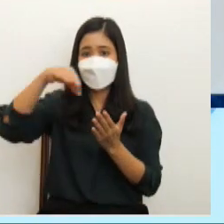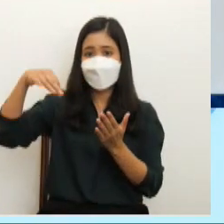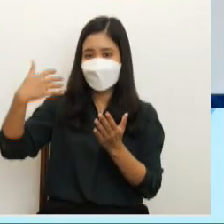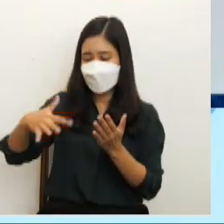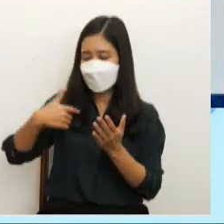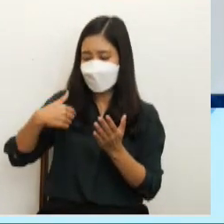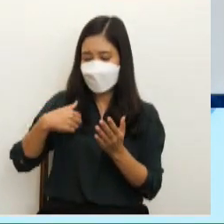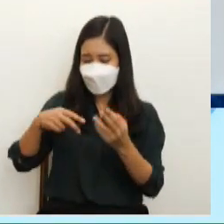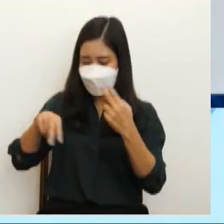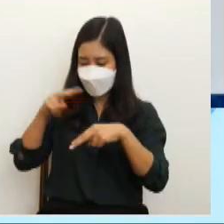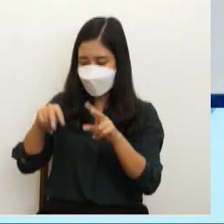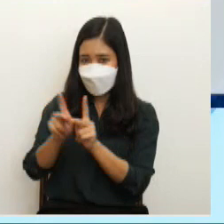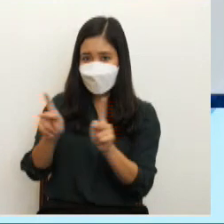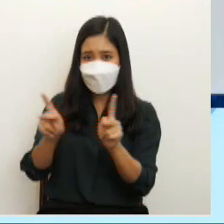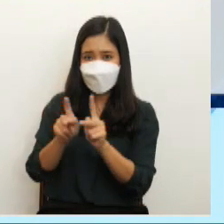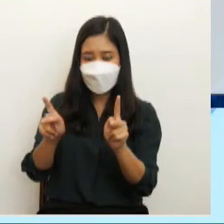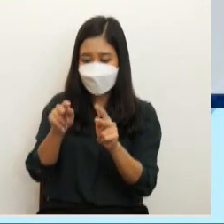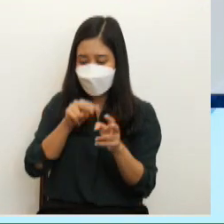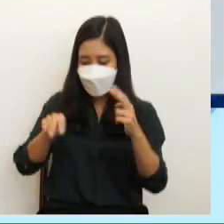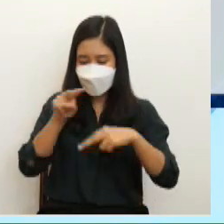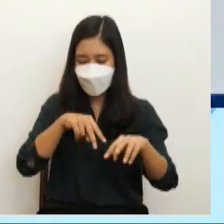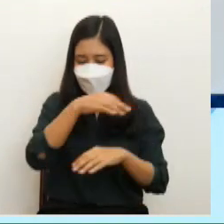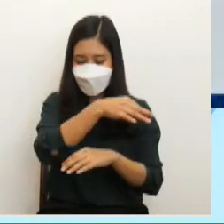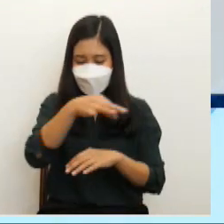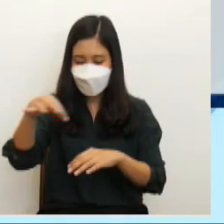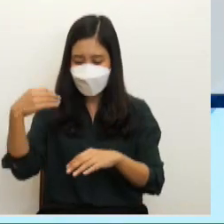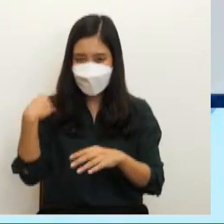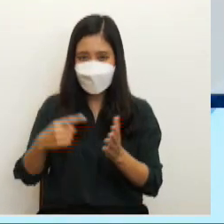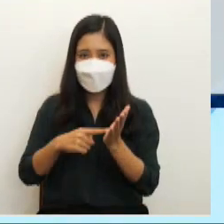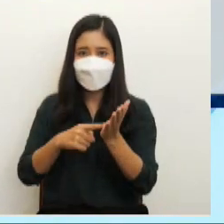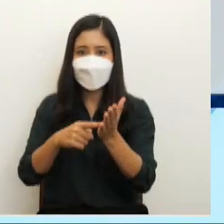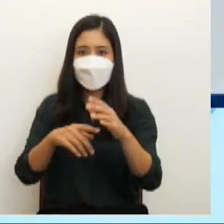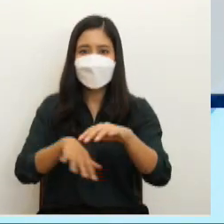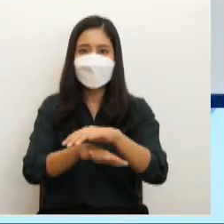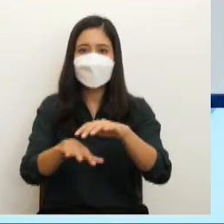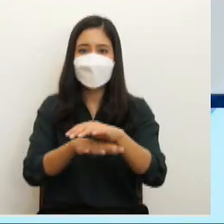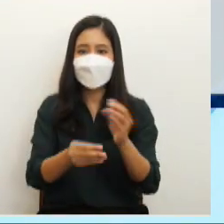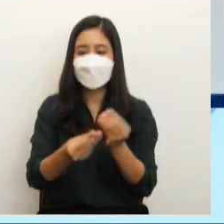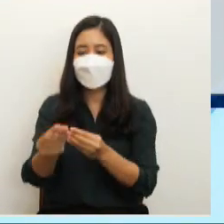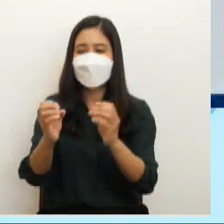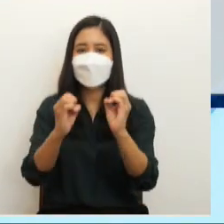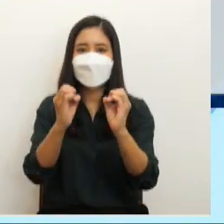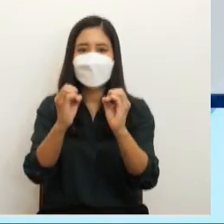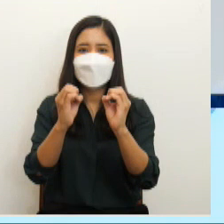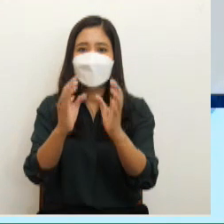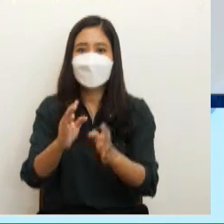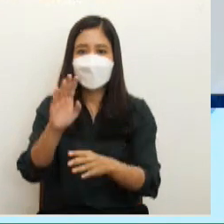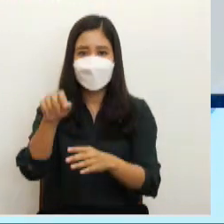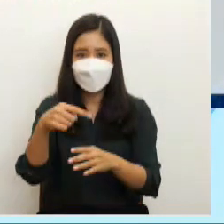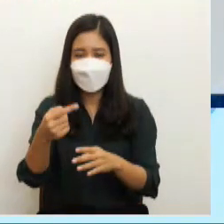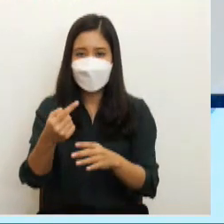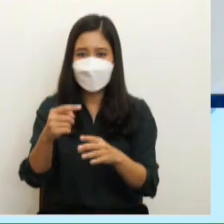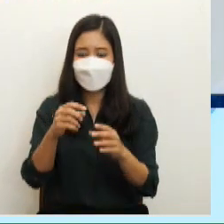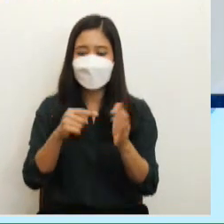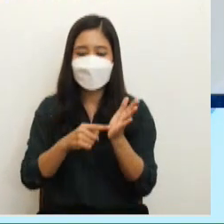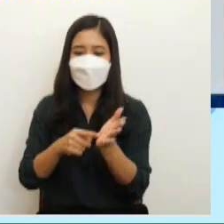ในพื้นที่นั้นเป็นคนกลั่นกรองนะครับแล้วจะแจ้งผลการช่วยเหลือเบื้องต้นให้กับคุณครูบุคลากรทางการศึกษาที่ได้รับผลกระทบ